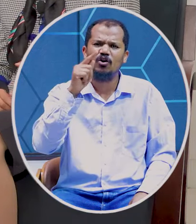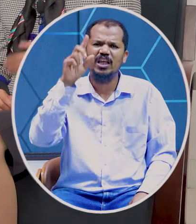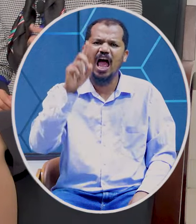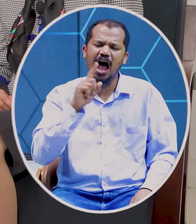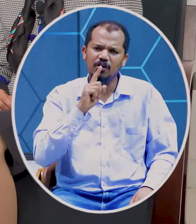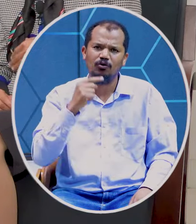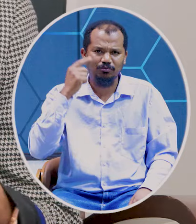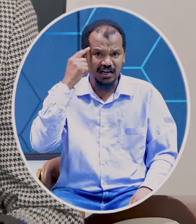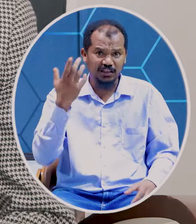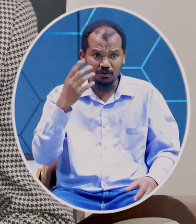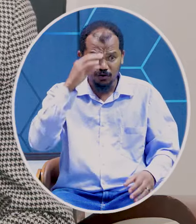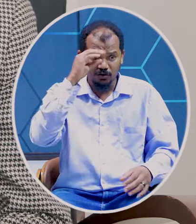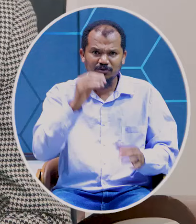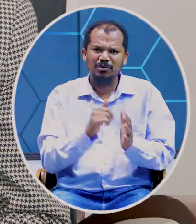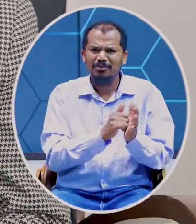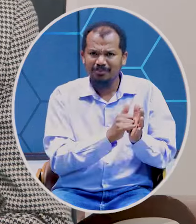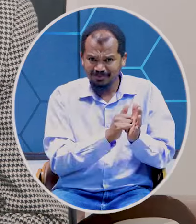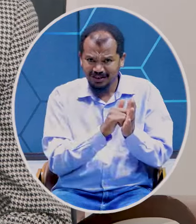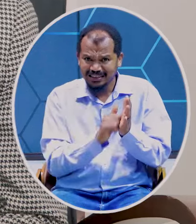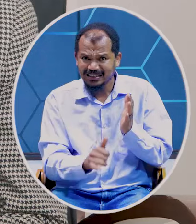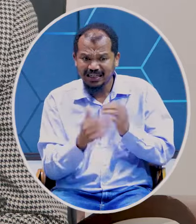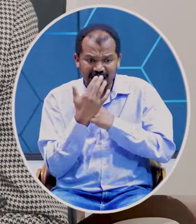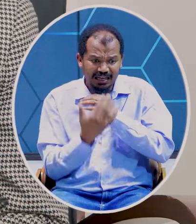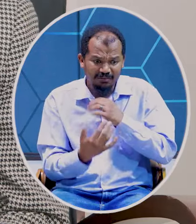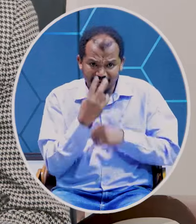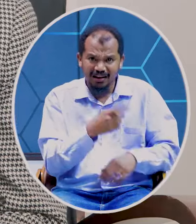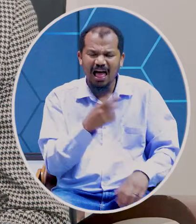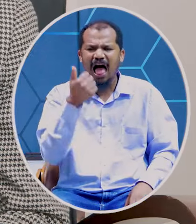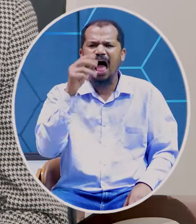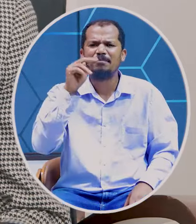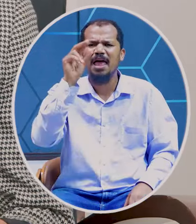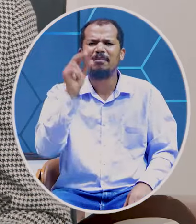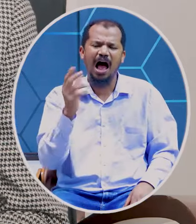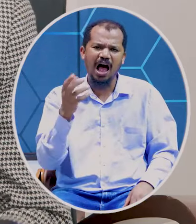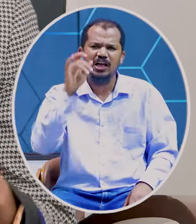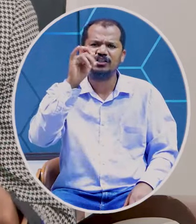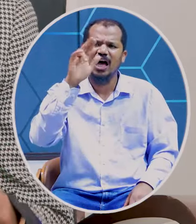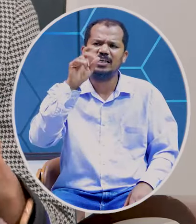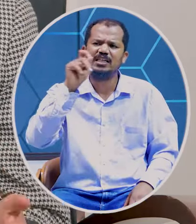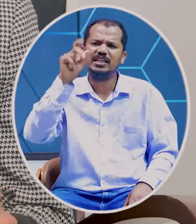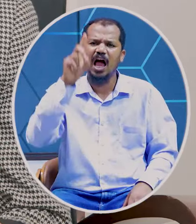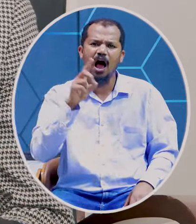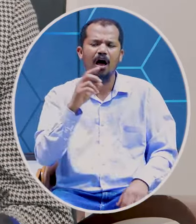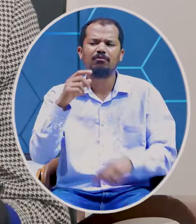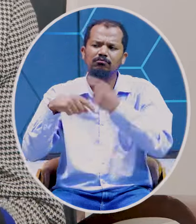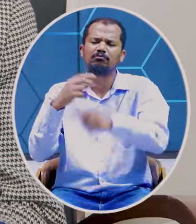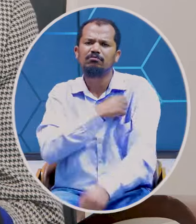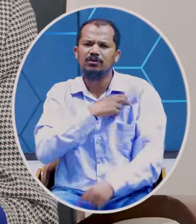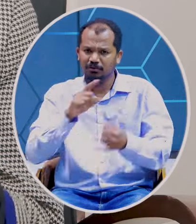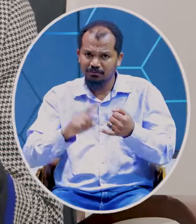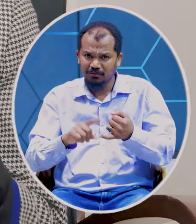ነው ሰዎች በሰገራ ደም ማየት ሲጀምሩ አሚባ ጃርዲያ ተብሎ አራት አምስቴ ታከመው